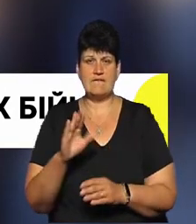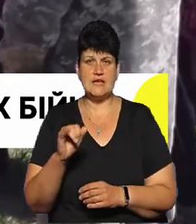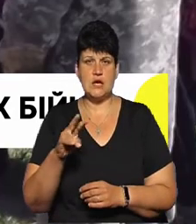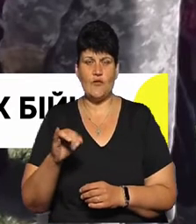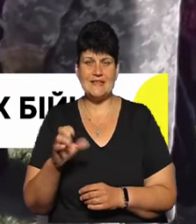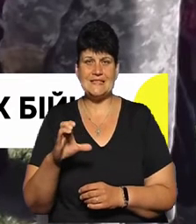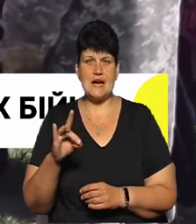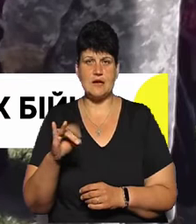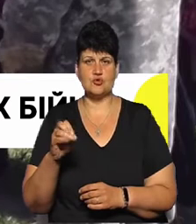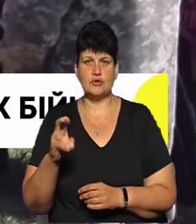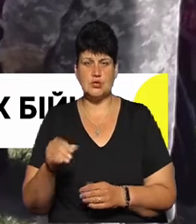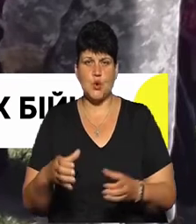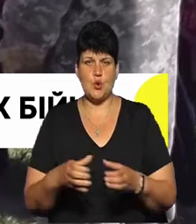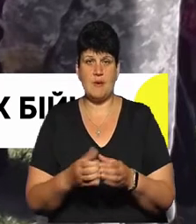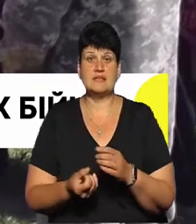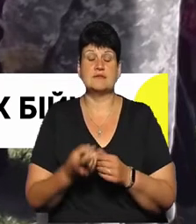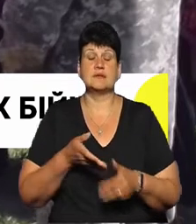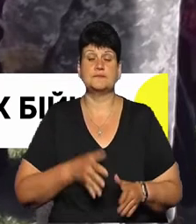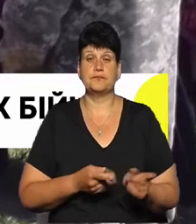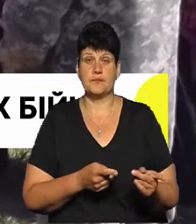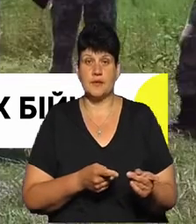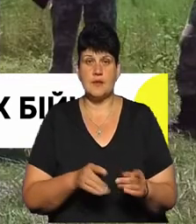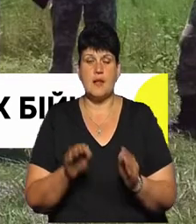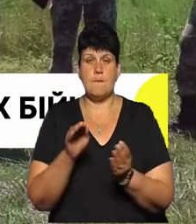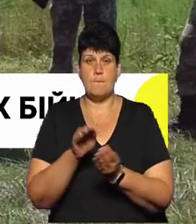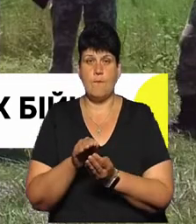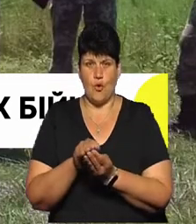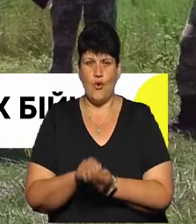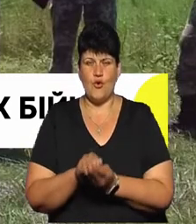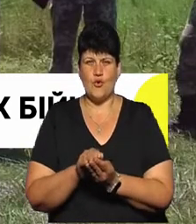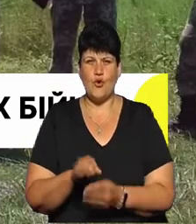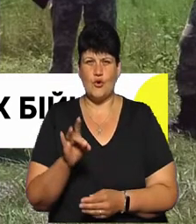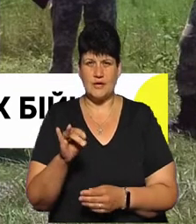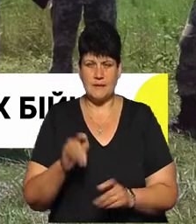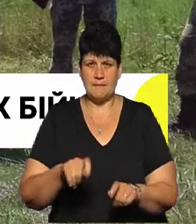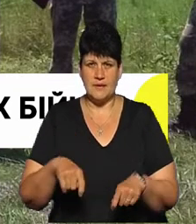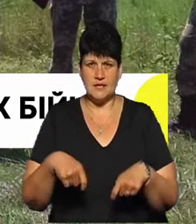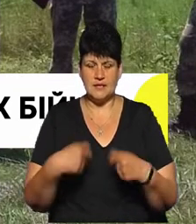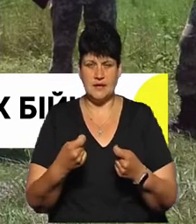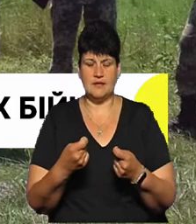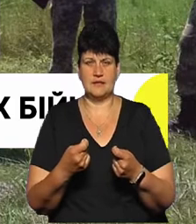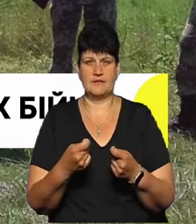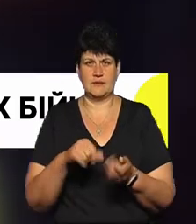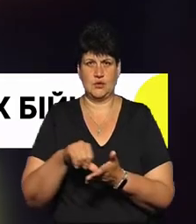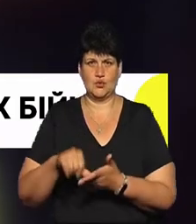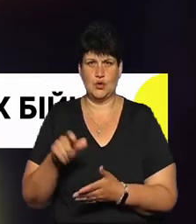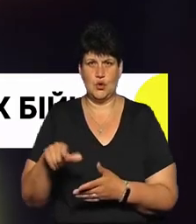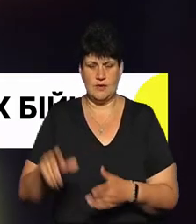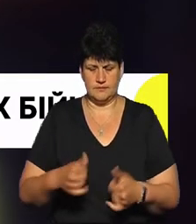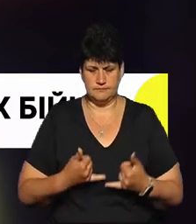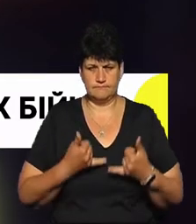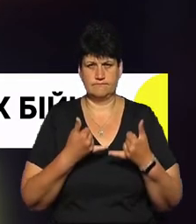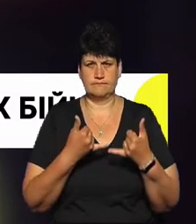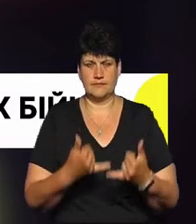звідки він родом. Під час похорону родина загиблого Василя Гайового передала пожертви від присутніх людей для потреб Збройних сил України.